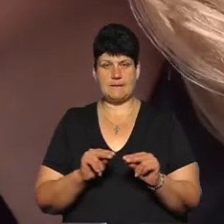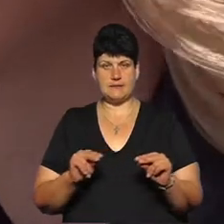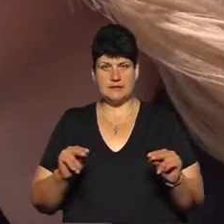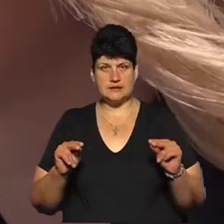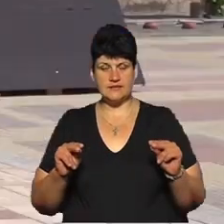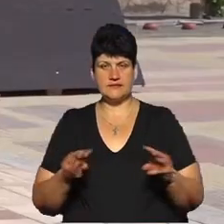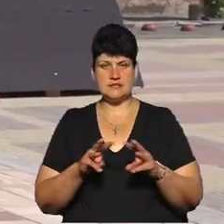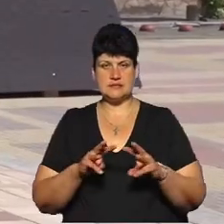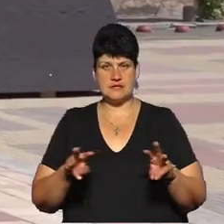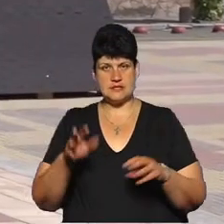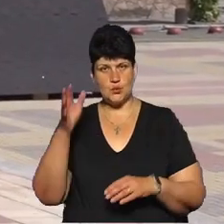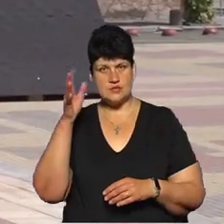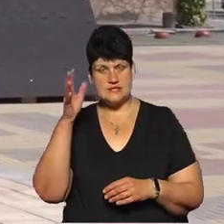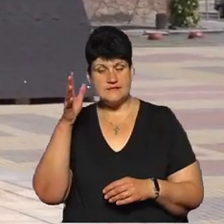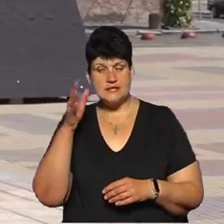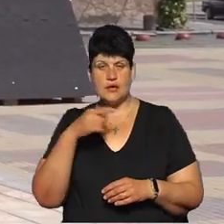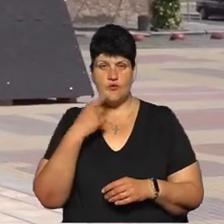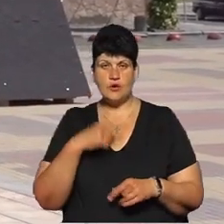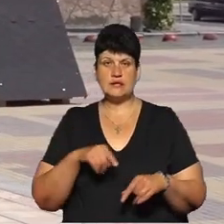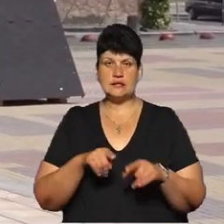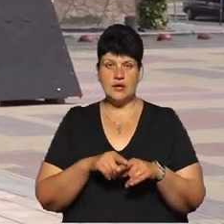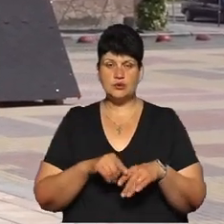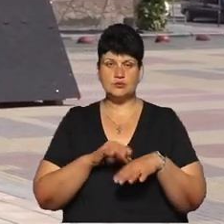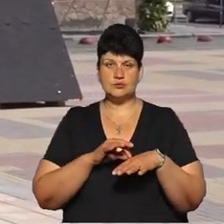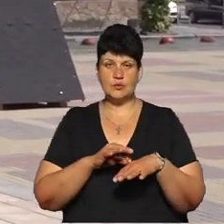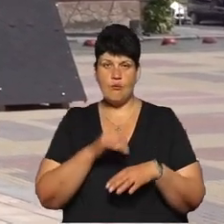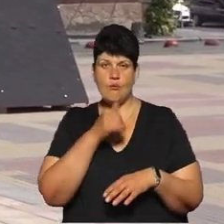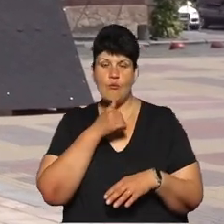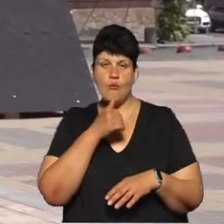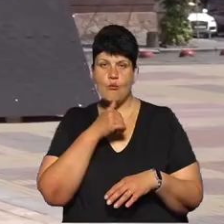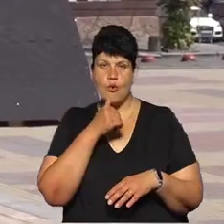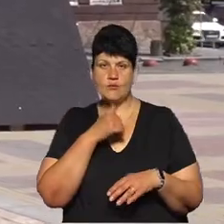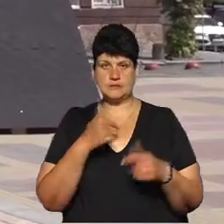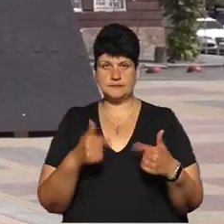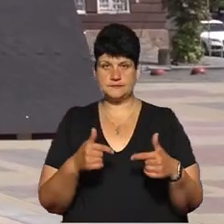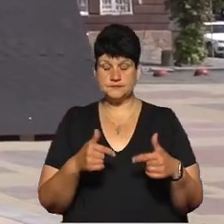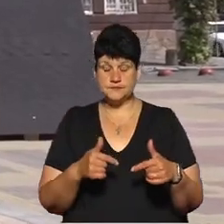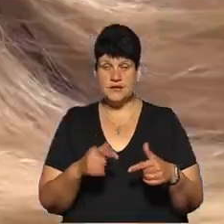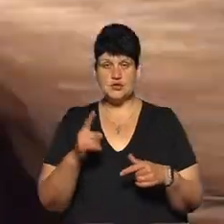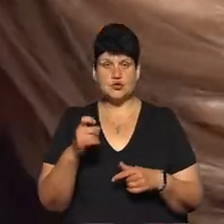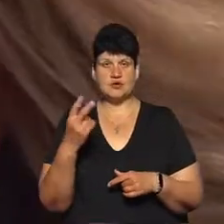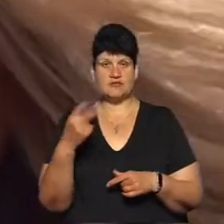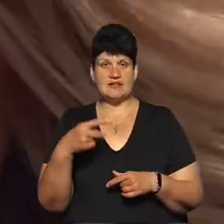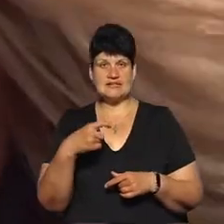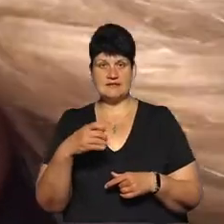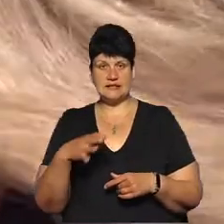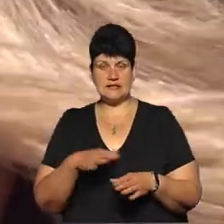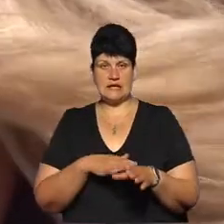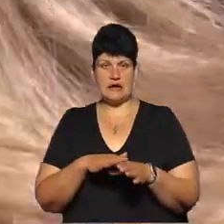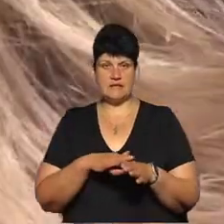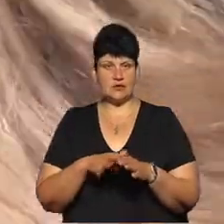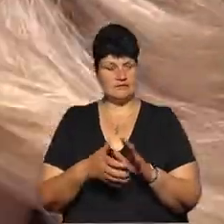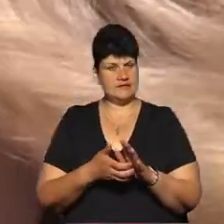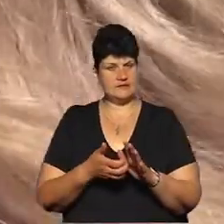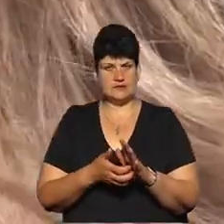від Міністерства освіти. Каже, також проходила пробний мультипредметний тест. 120 хвилин на виконання